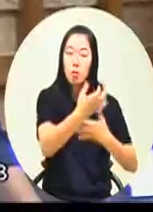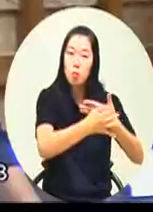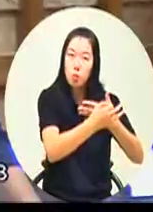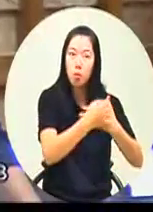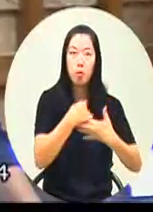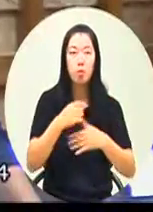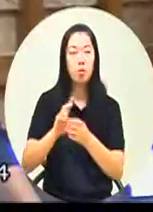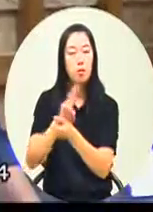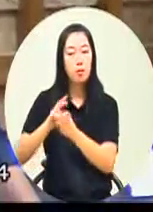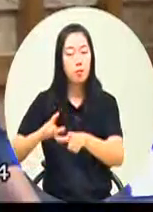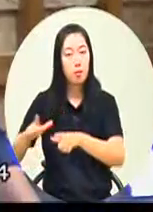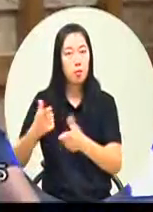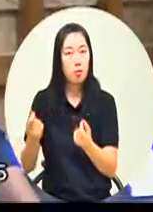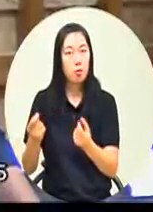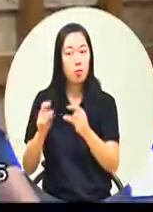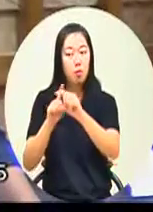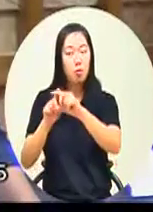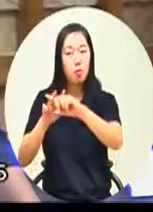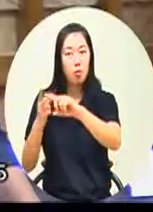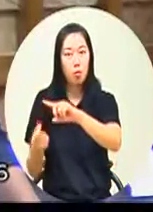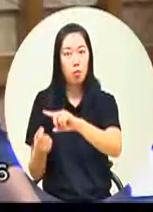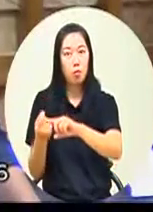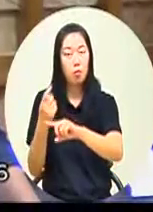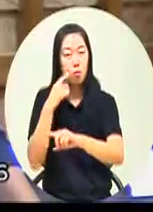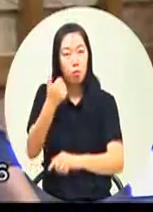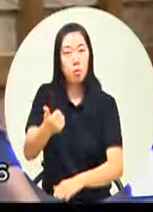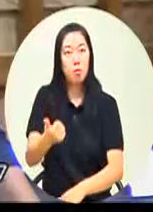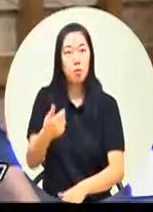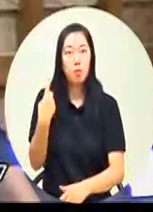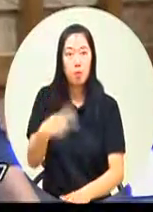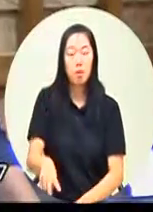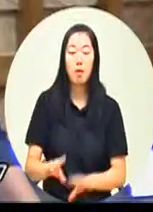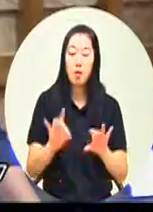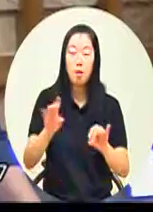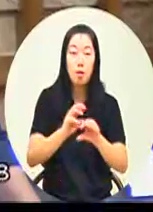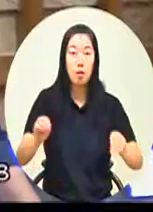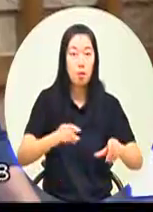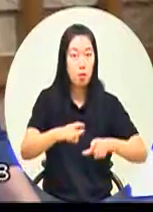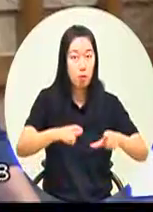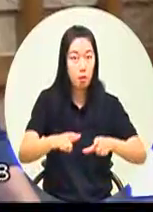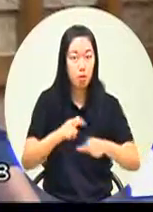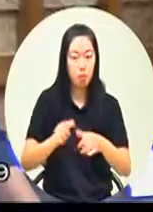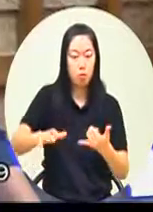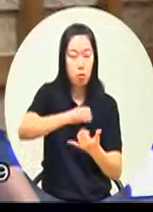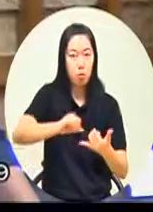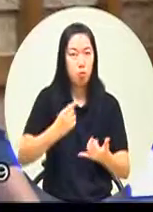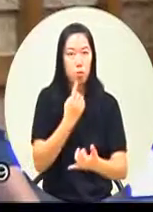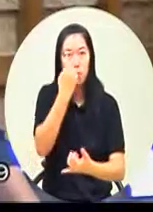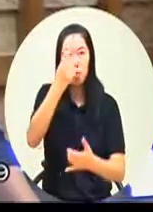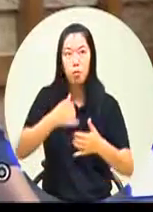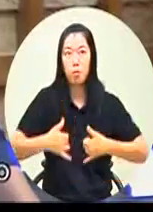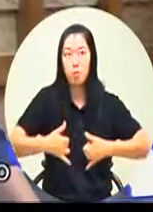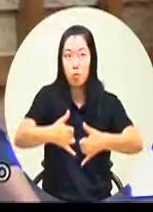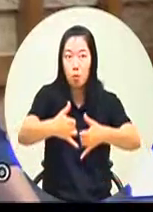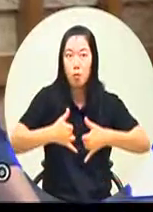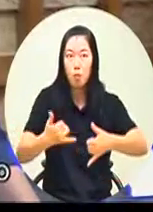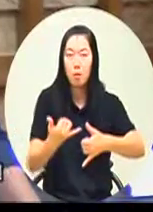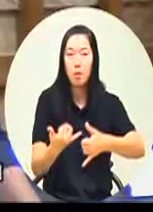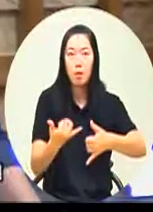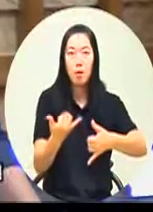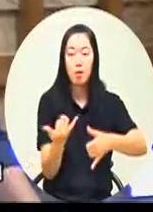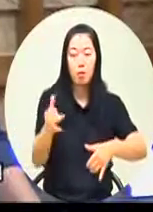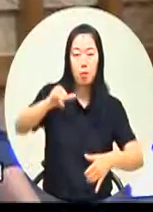有中云渔港，也有我们刚刚局长提到的海洋湿地公园，这一个有全国唯一的一个倒立水母的一个存